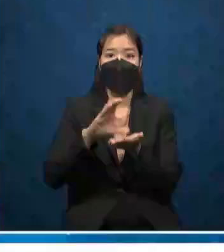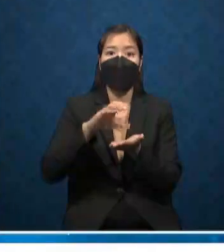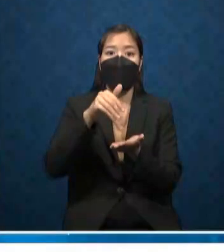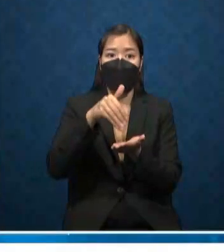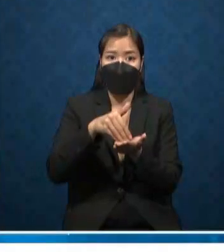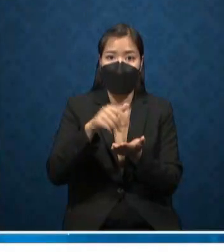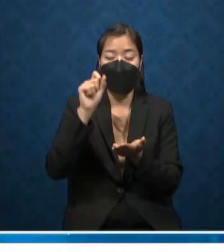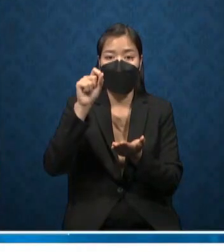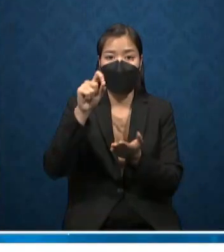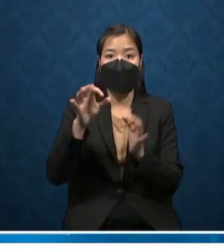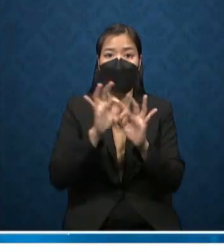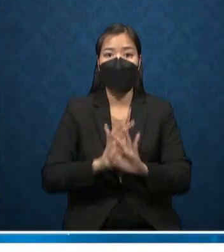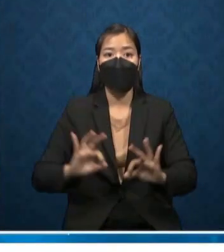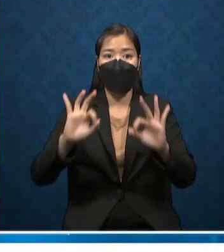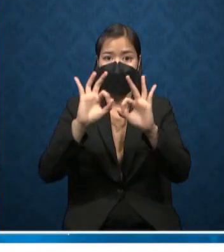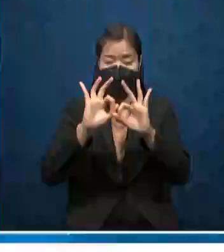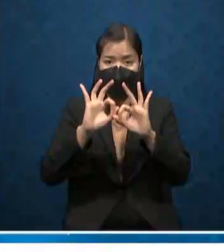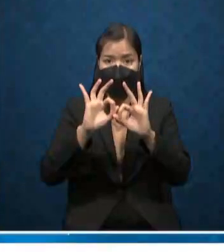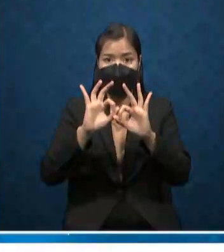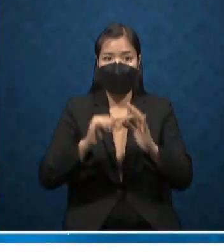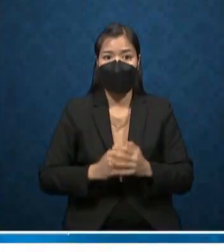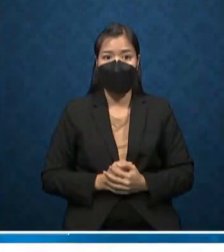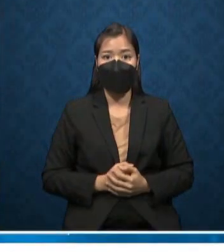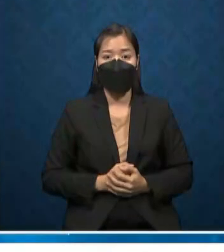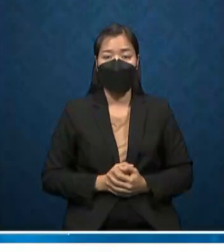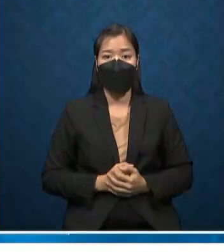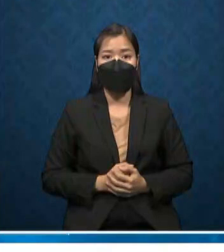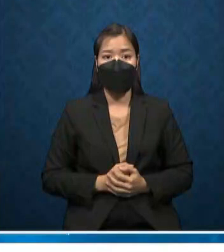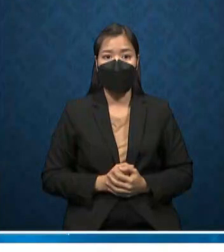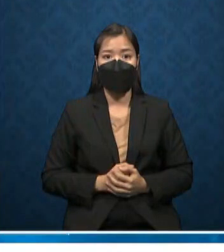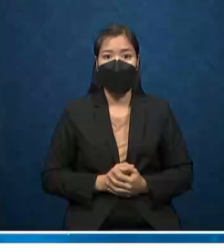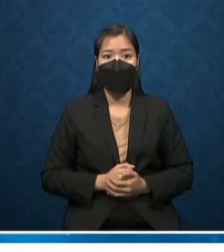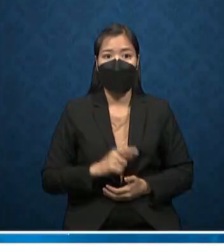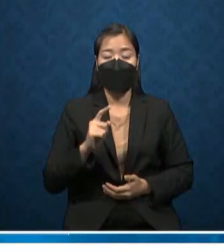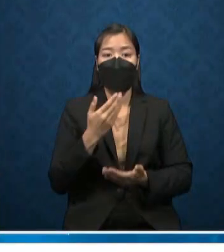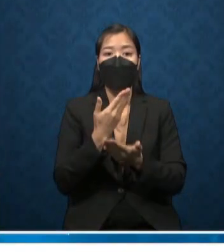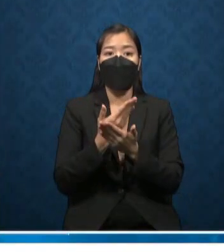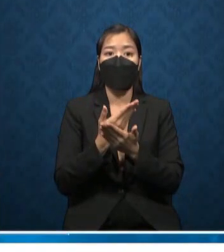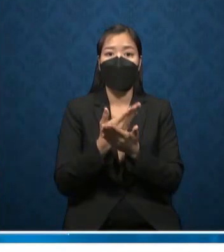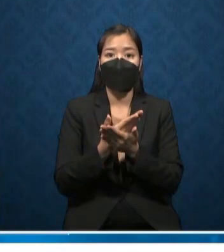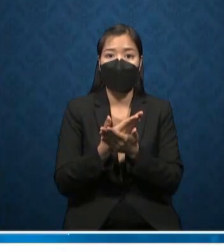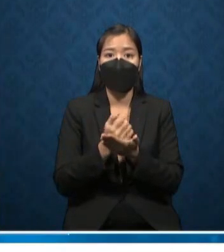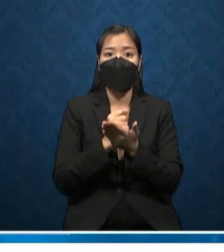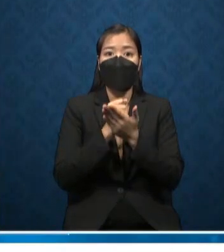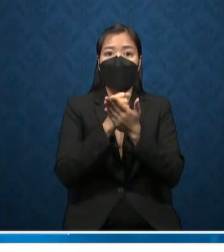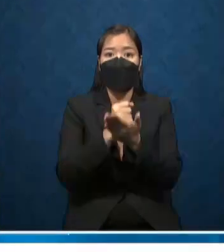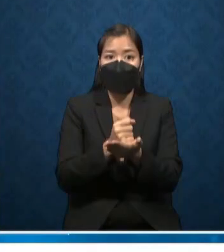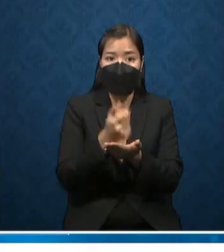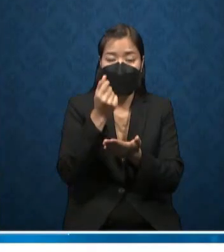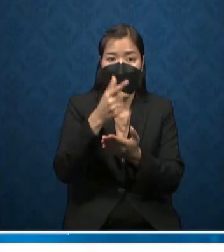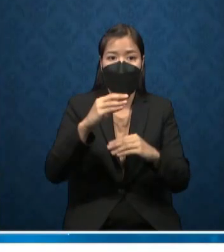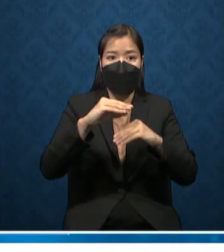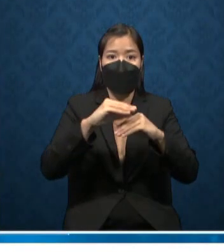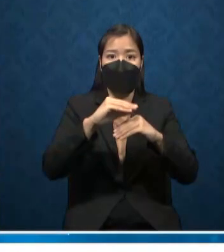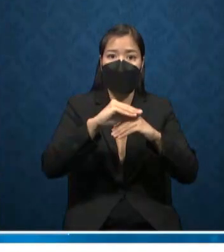กเฉินและจำเป็นในรายการแรกนะครับก็คือในรายการเกี่ยวกับวงเงินค่าชดเชยสิ่งก่อสร้างตามสัญญาแบบปรับรา